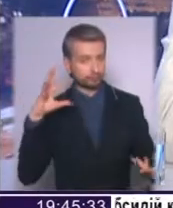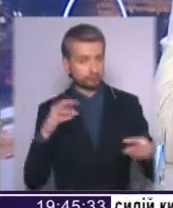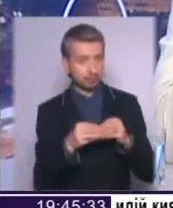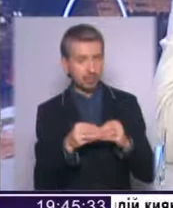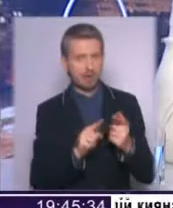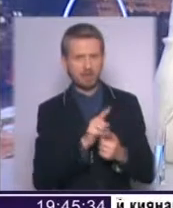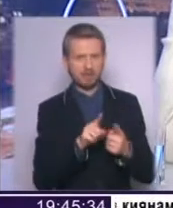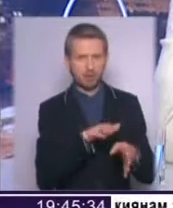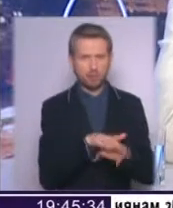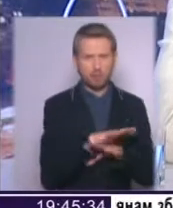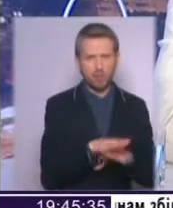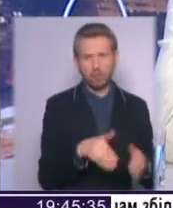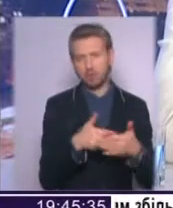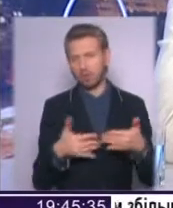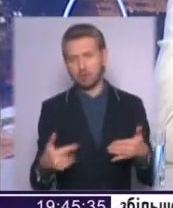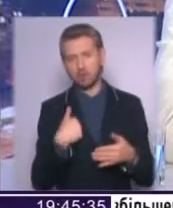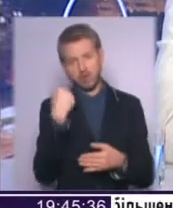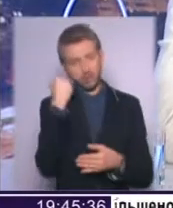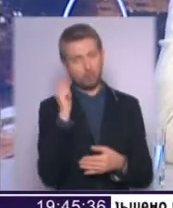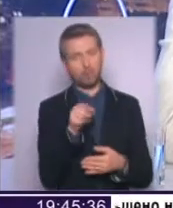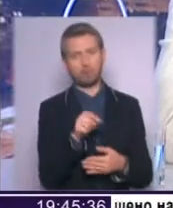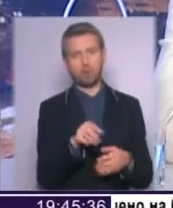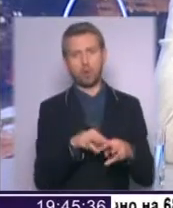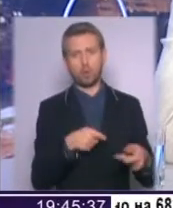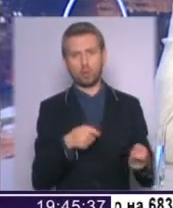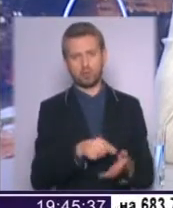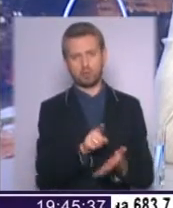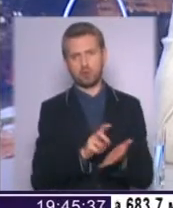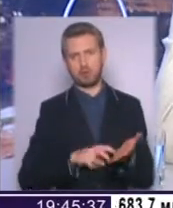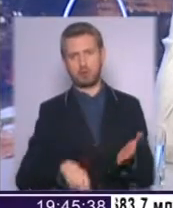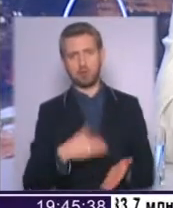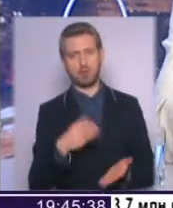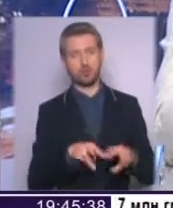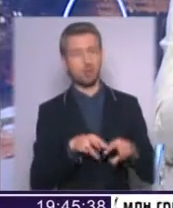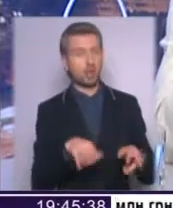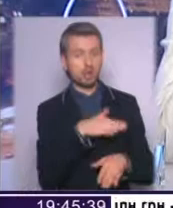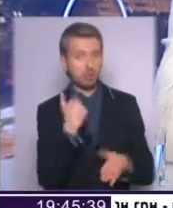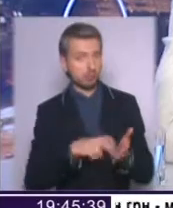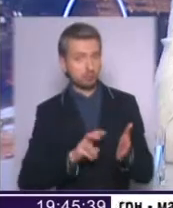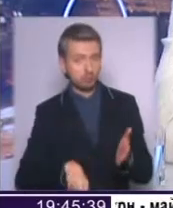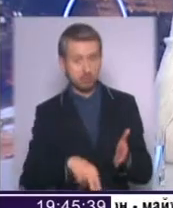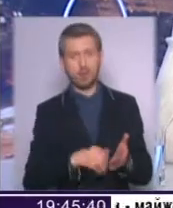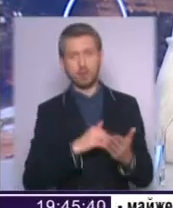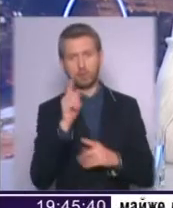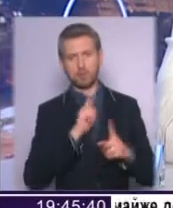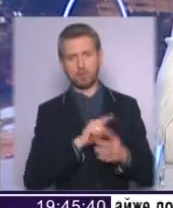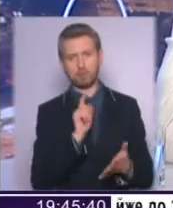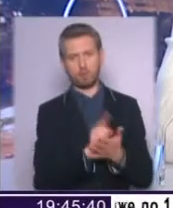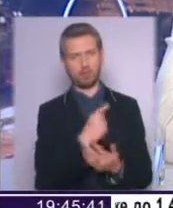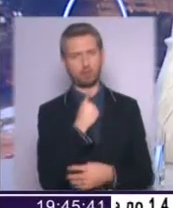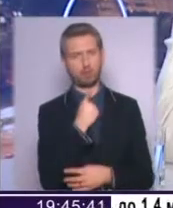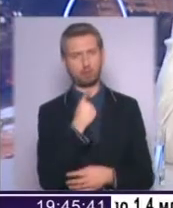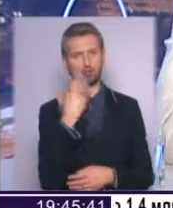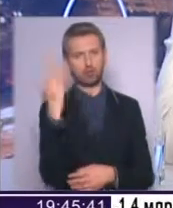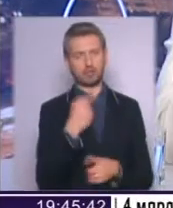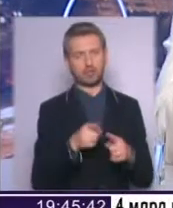і так далі. Я думаю, він має уряд піти в відставку. Якщо уряд не хоче йти в відставку, значить, повинна Верховна Рада проголосувати за це.